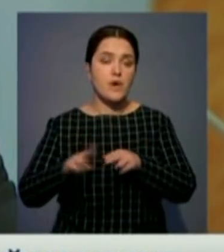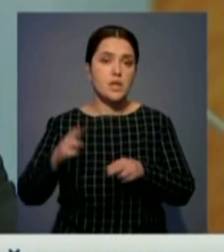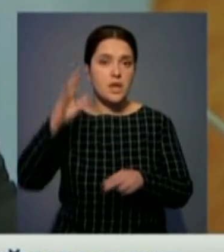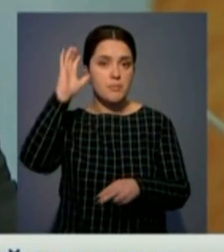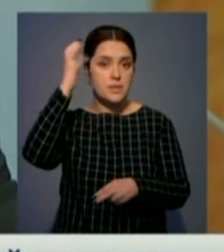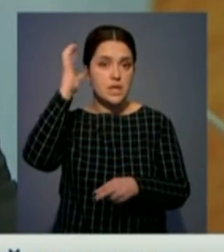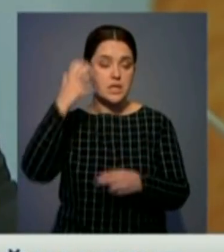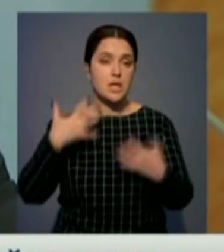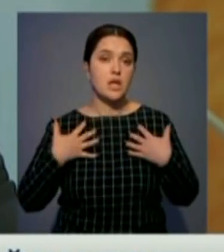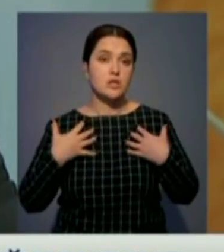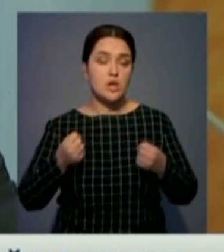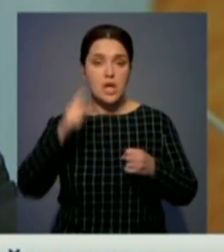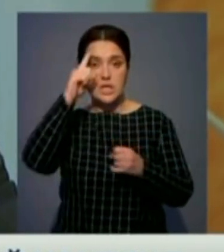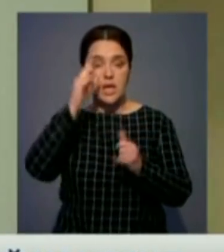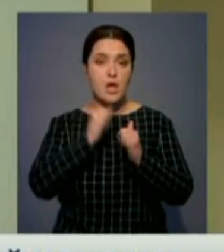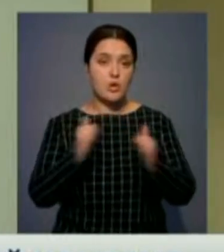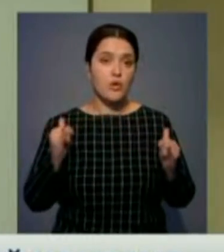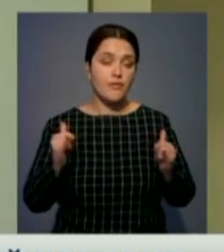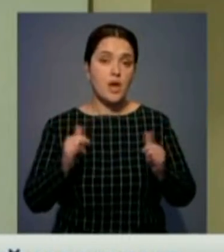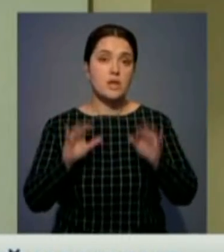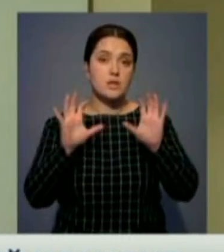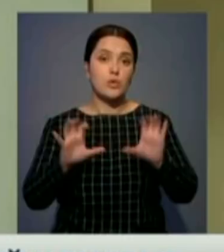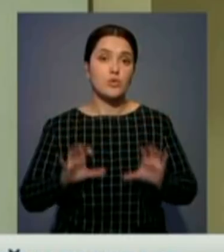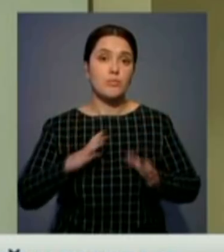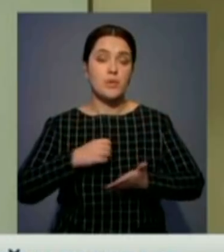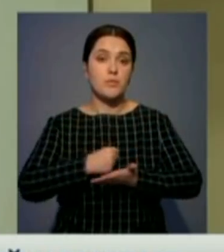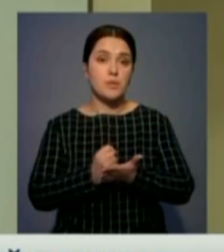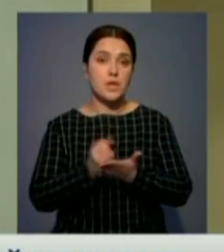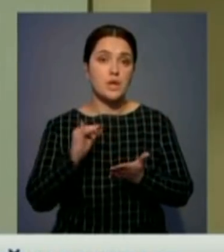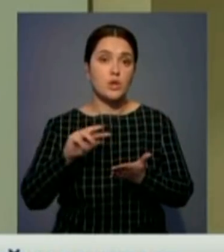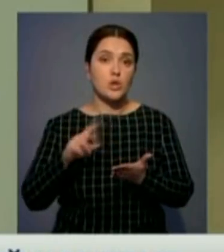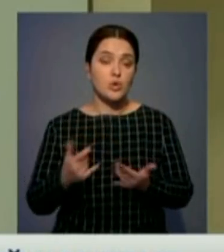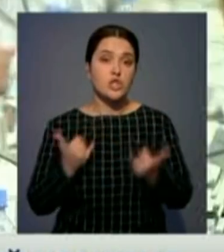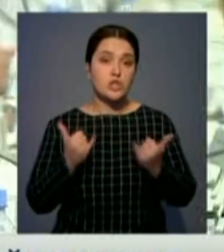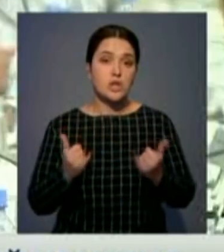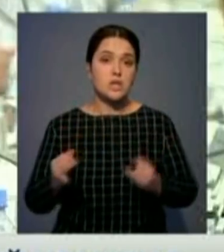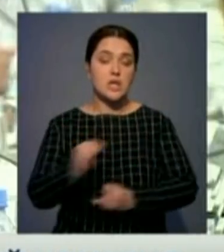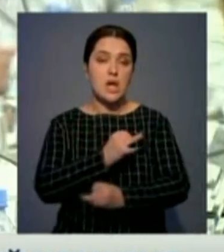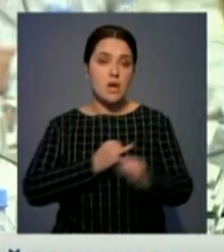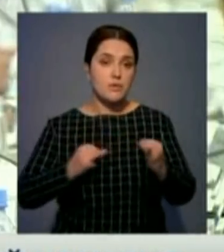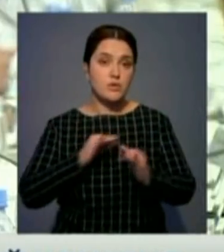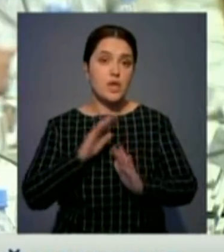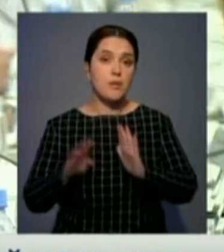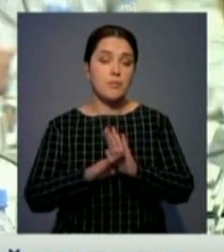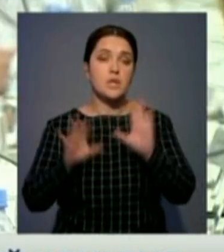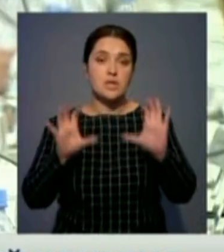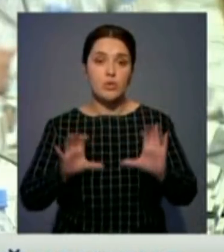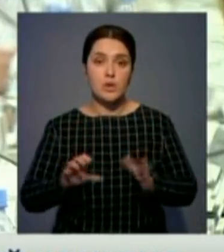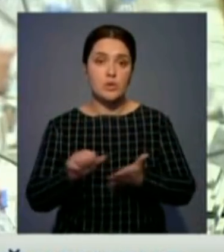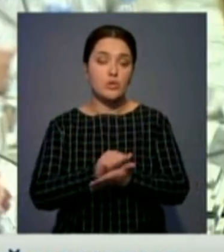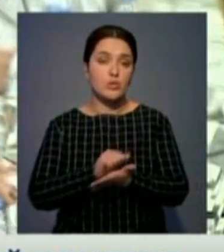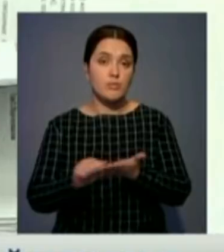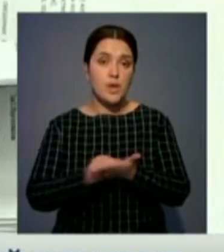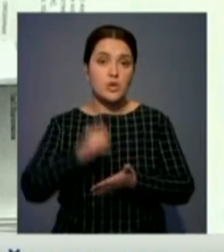причиняет вред их психологическому здоровью и развитию. Напомню, закон был принят еще в июле. Сейчас идет обсуждение